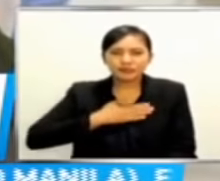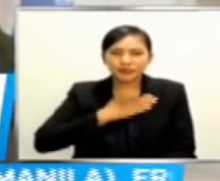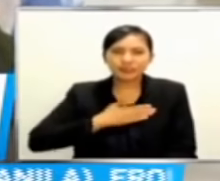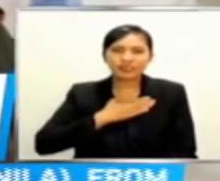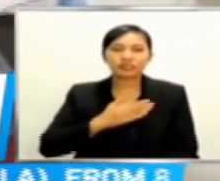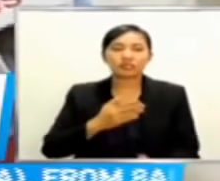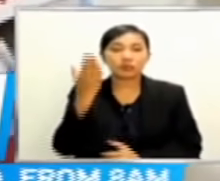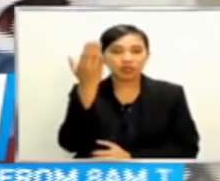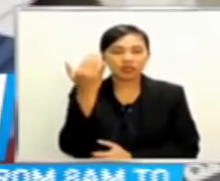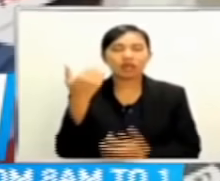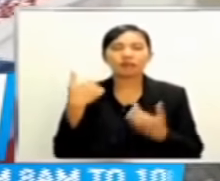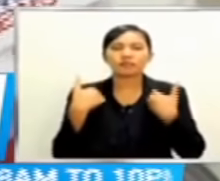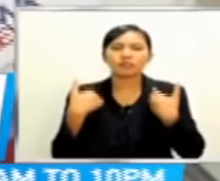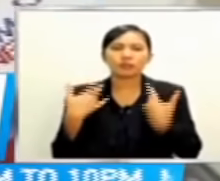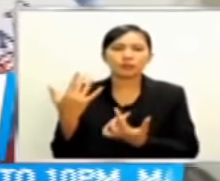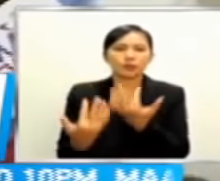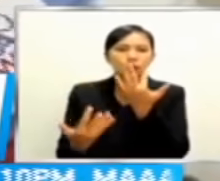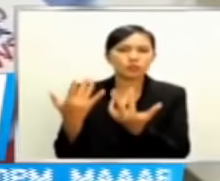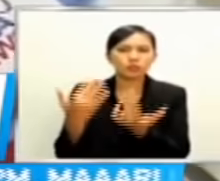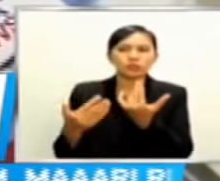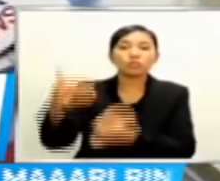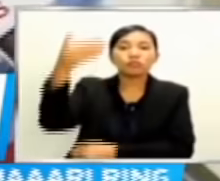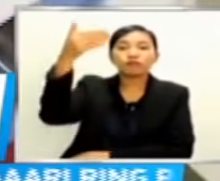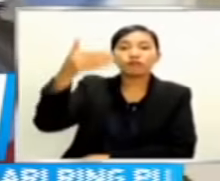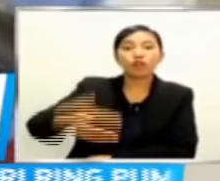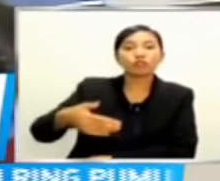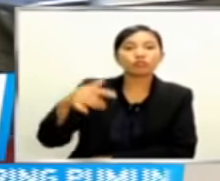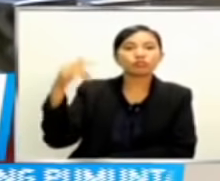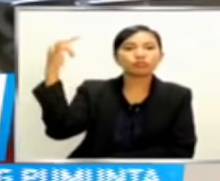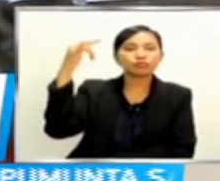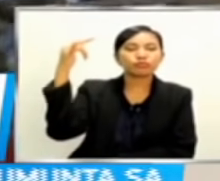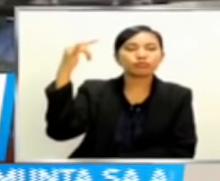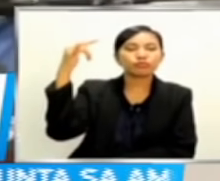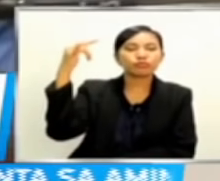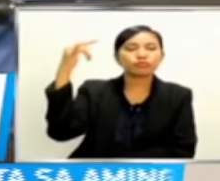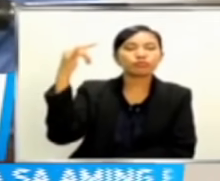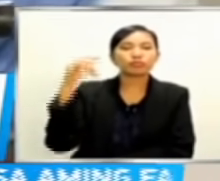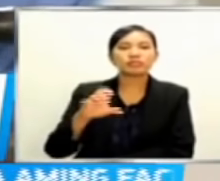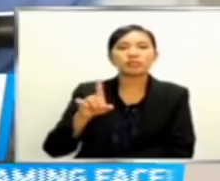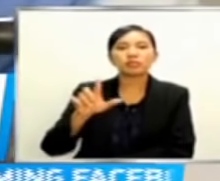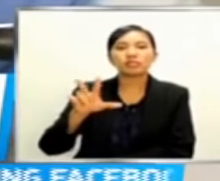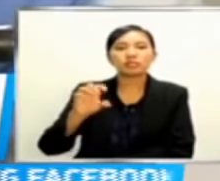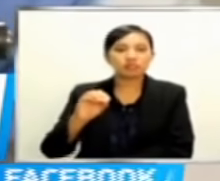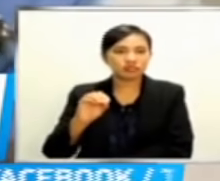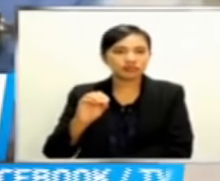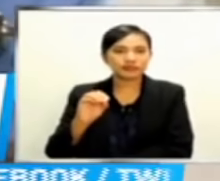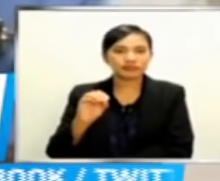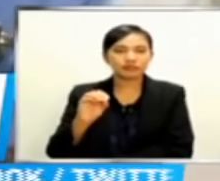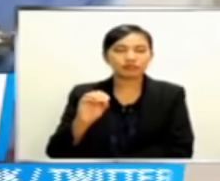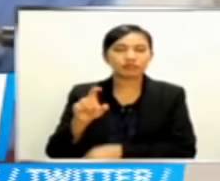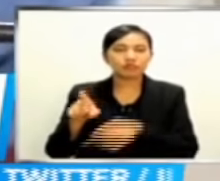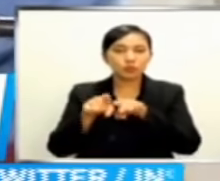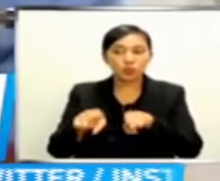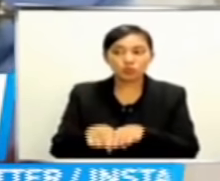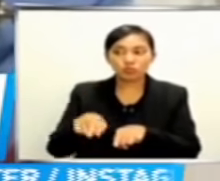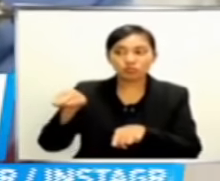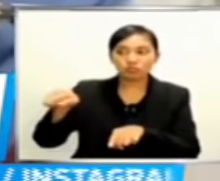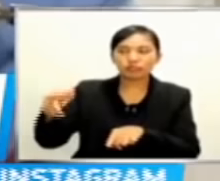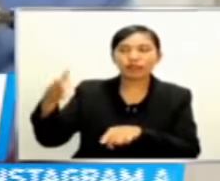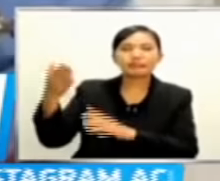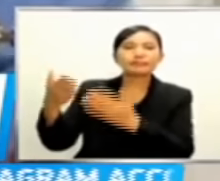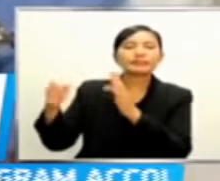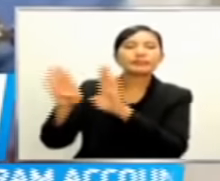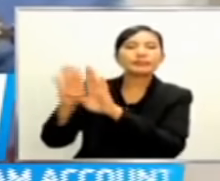yung front side ng C-130 at saka sa entrance ng C-130, ma'am, madilim na